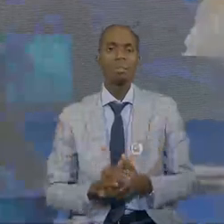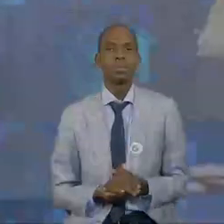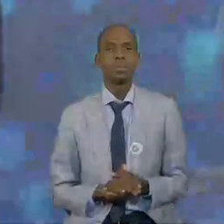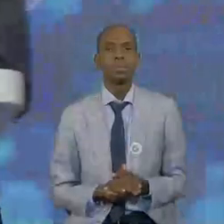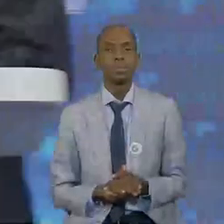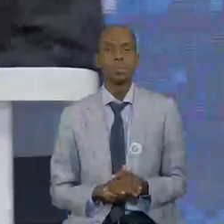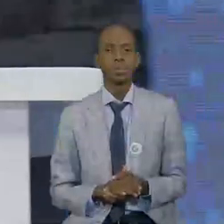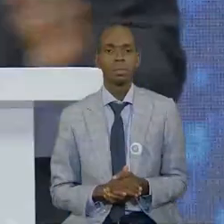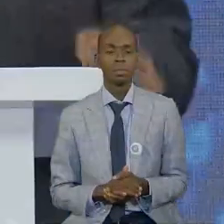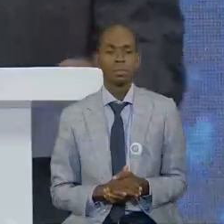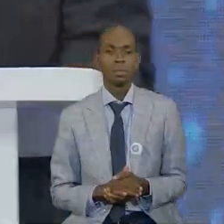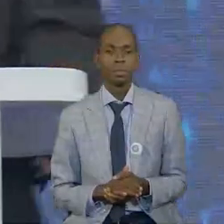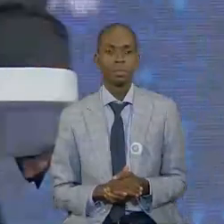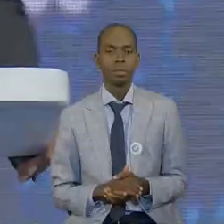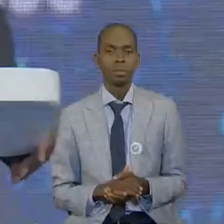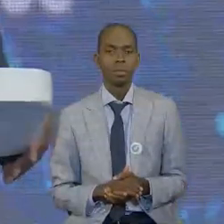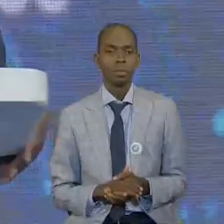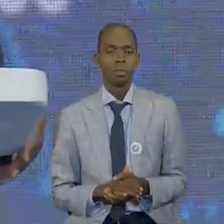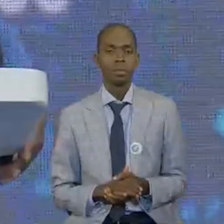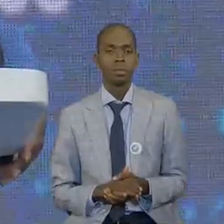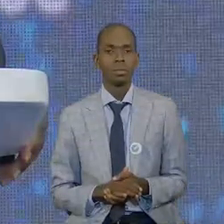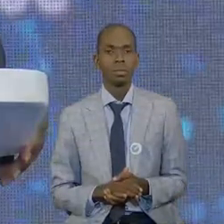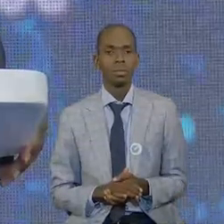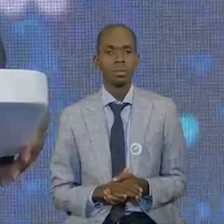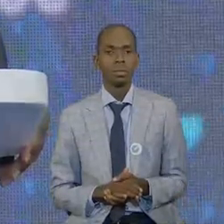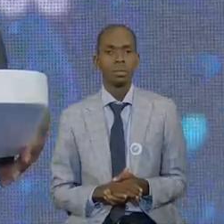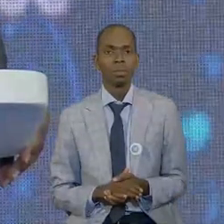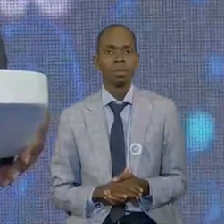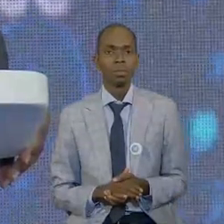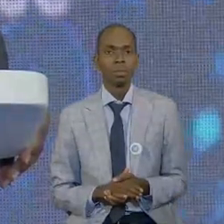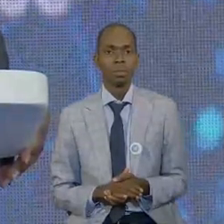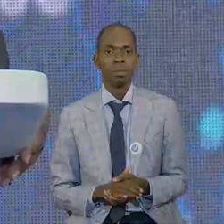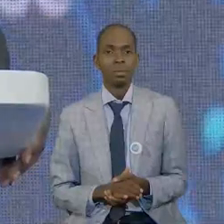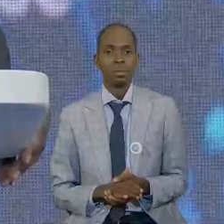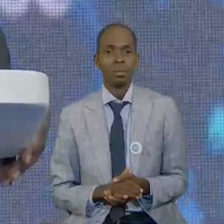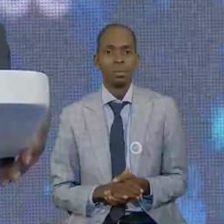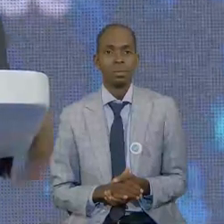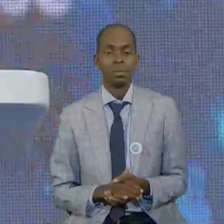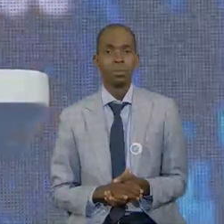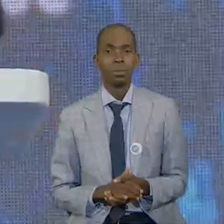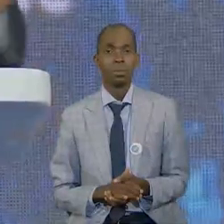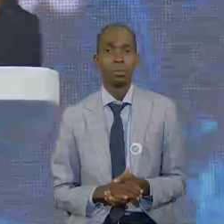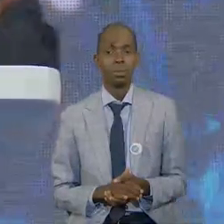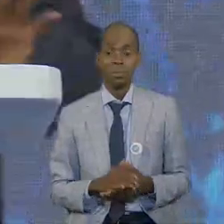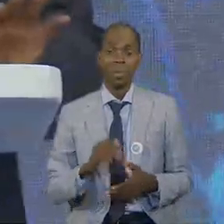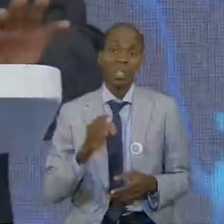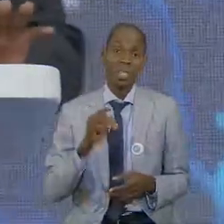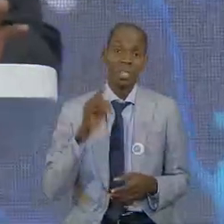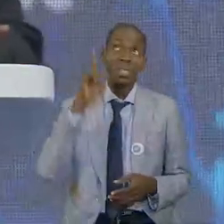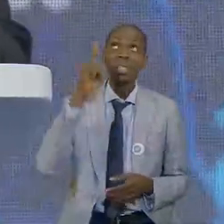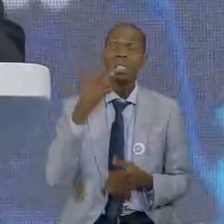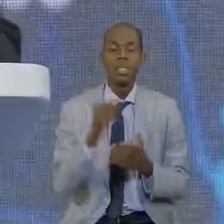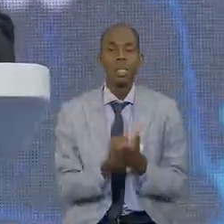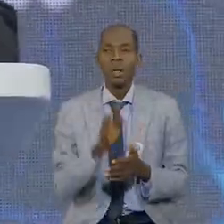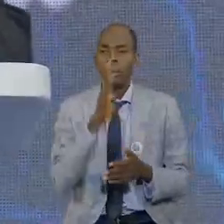parce qu'ils ont étudié plus que nous. Mais ils ne sont pas confus, n'ont pas peur. Mais parce que nous, nous avons peur, nous sommes confus, nous échouons et eux ils n'échouent pas.